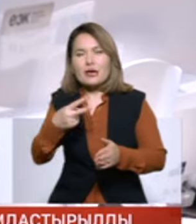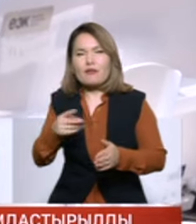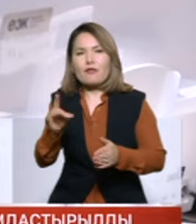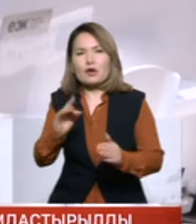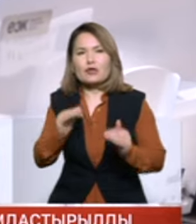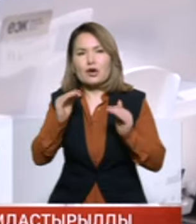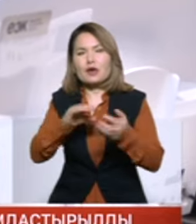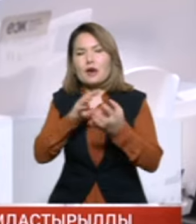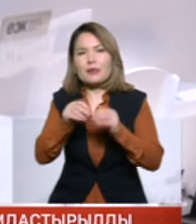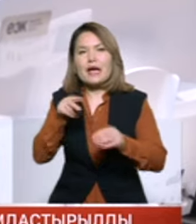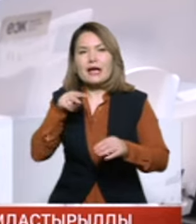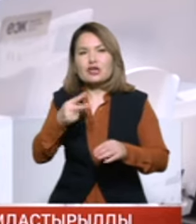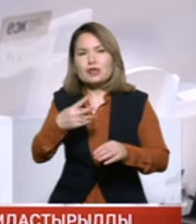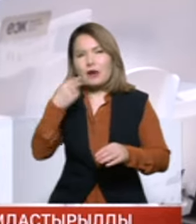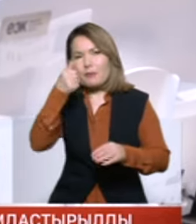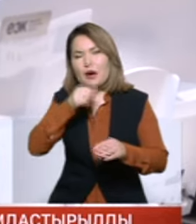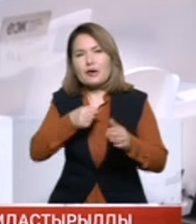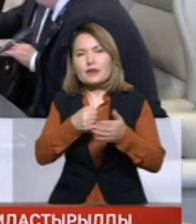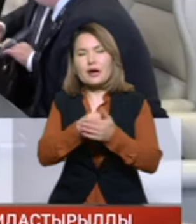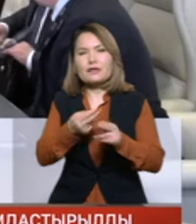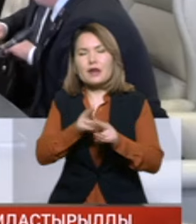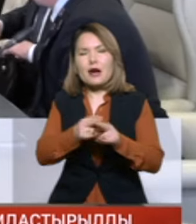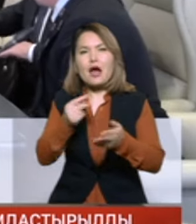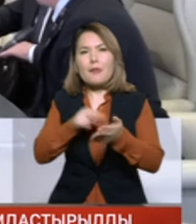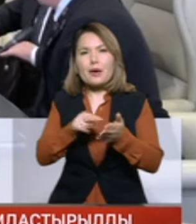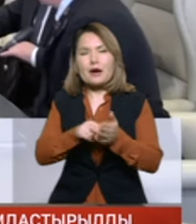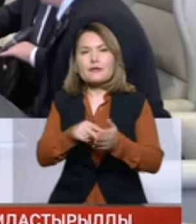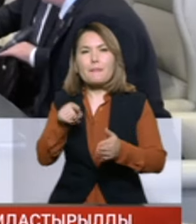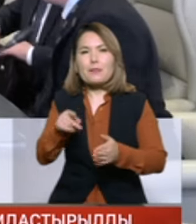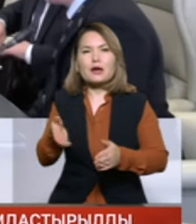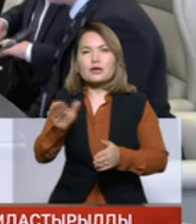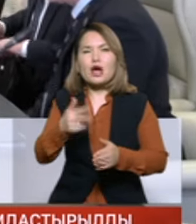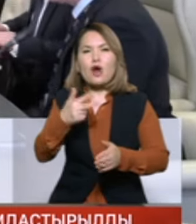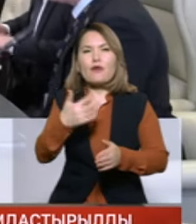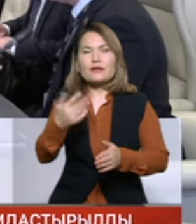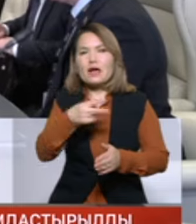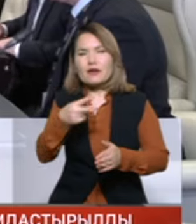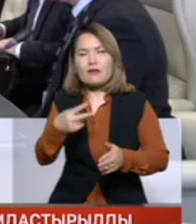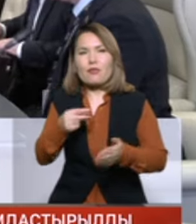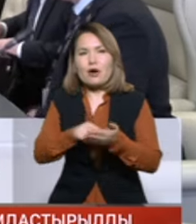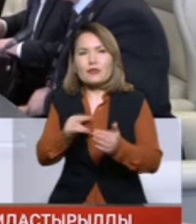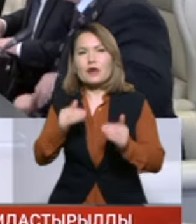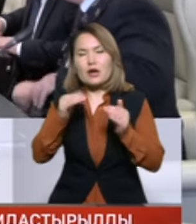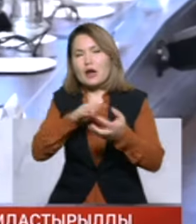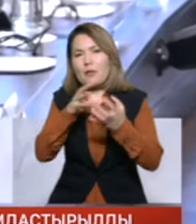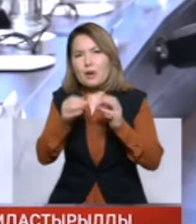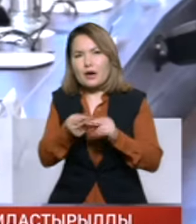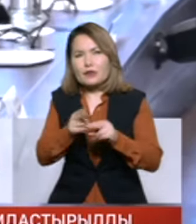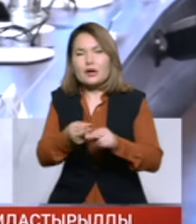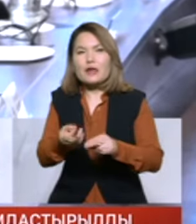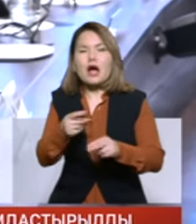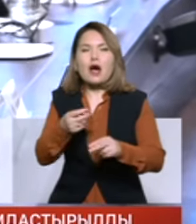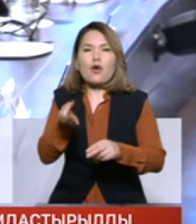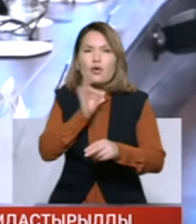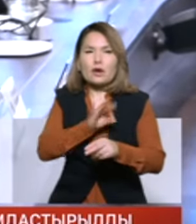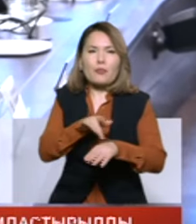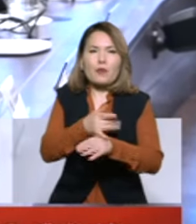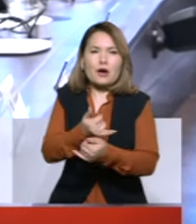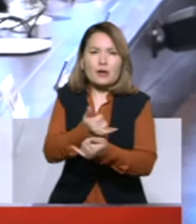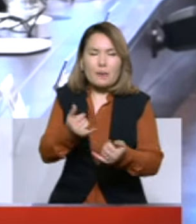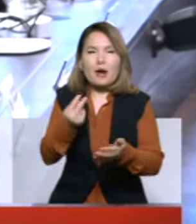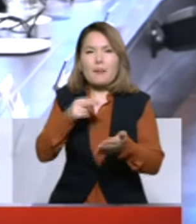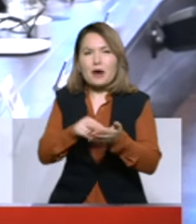тиіс. 2024 жылға дейін акциз бағасы 1000 дана үшін 35 евро болған, акциз тұтыну тауарларының және көрсетілетін